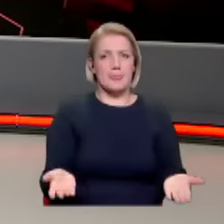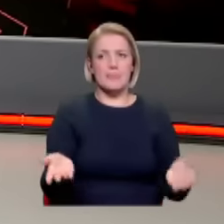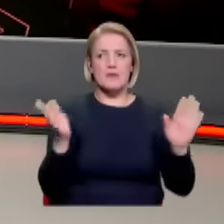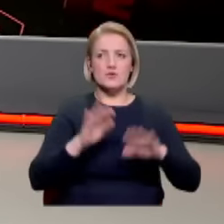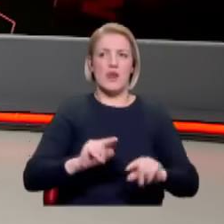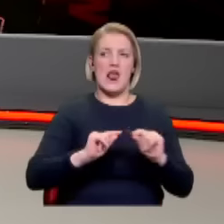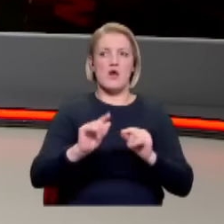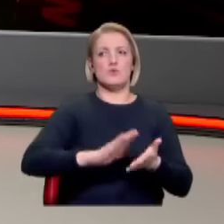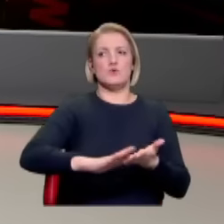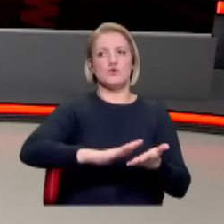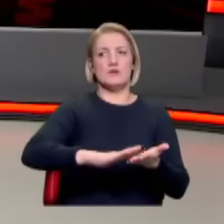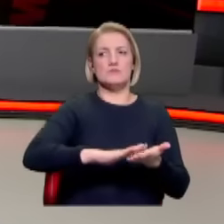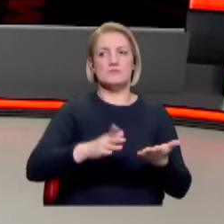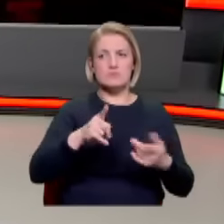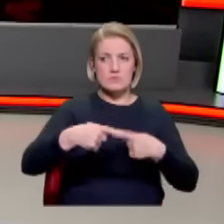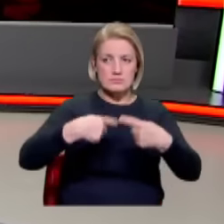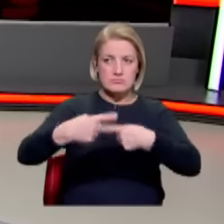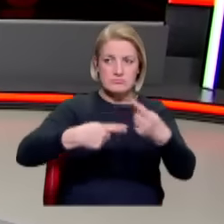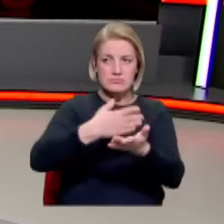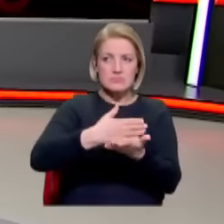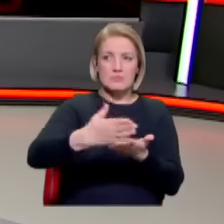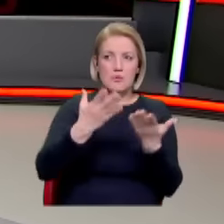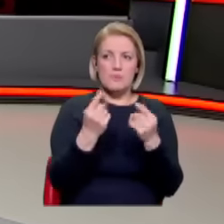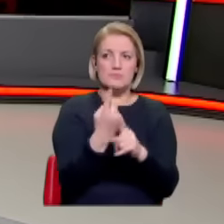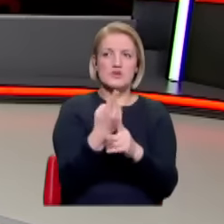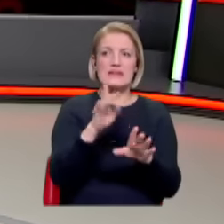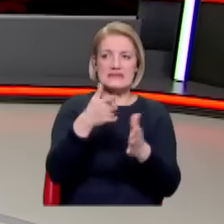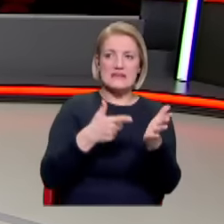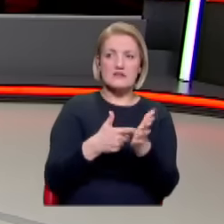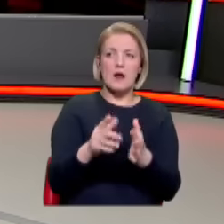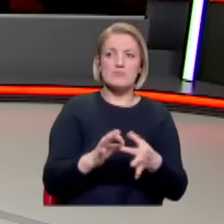Sonra ekonomiyi düzeltecekler. Ya bu sürdürülebilir bir şey değil. Sen tarımı